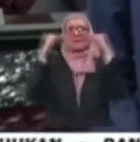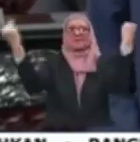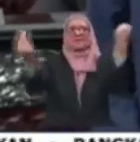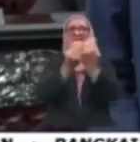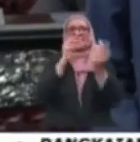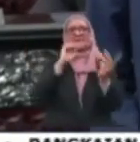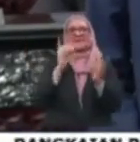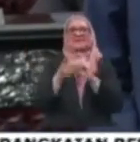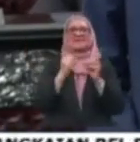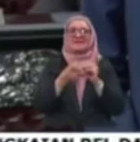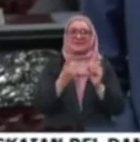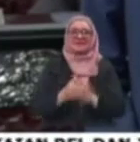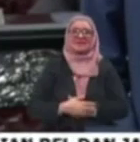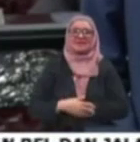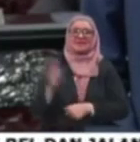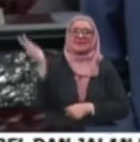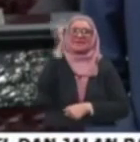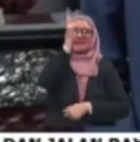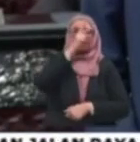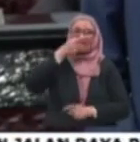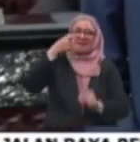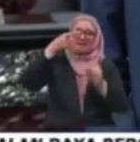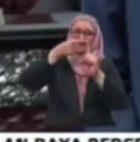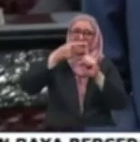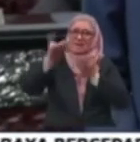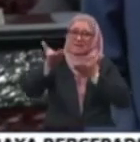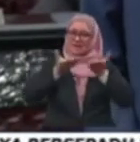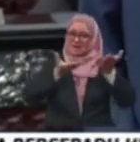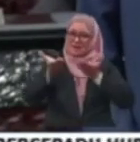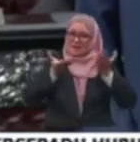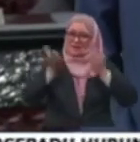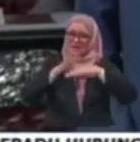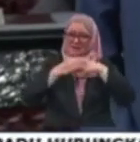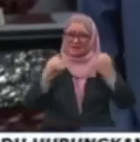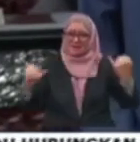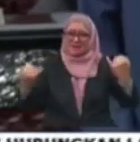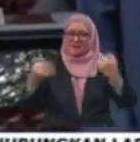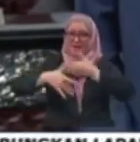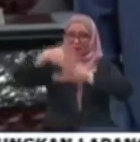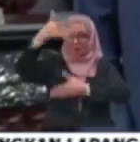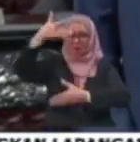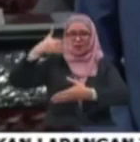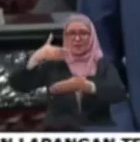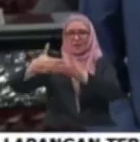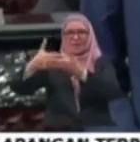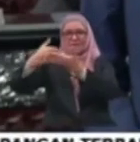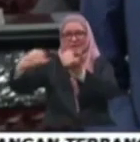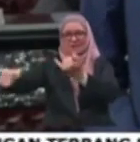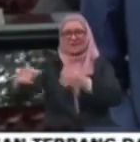Kerajaan menyasarkan perkhidmatan dalam talian peringkat awal ke akhir atau dengan izin